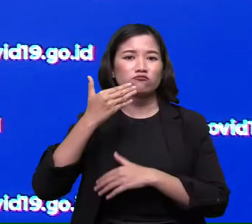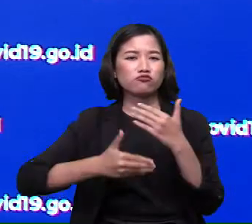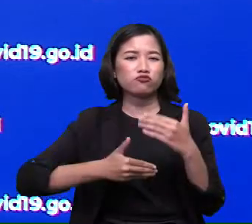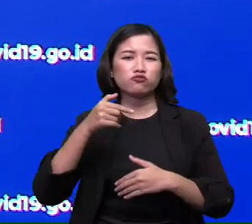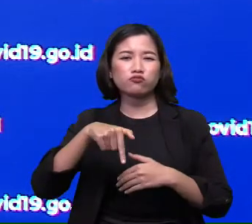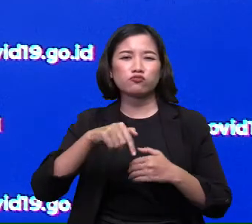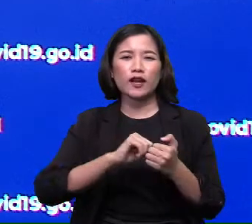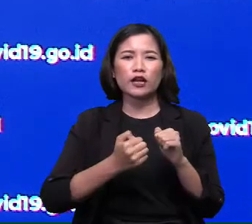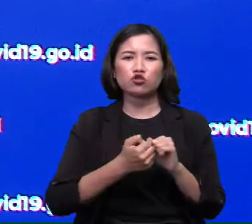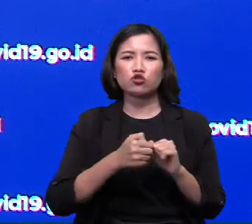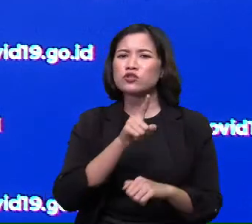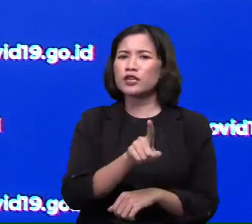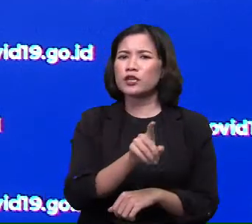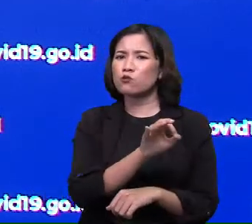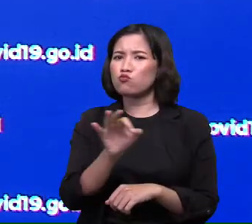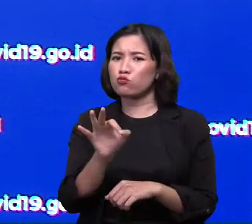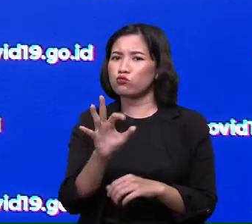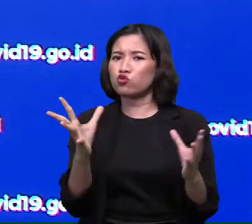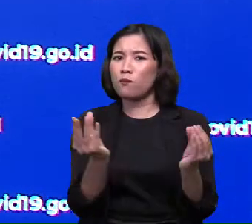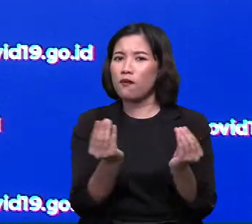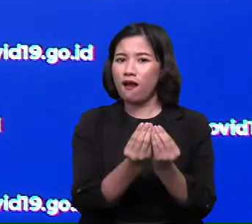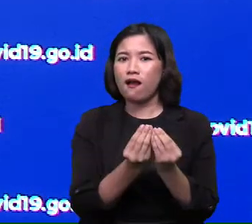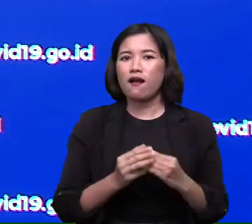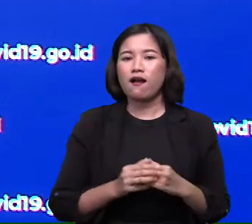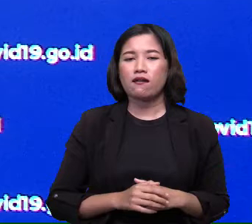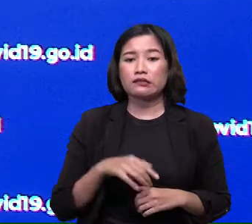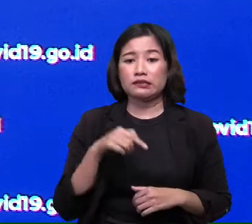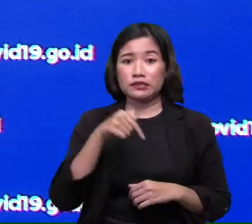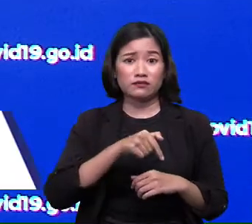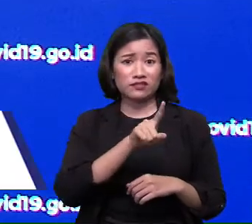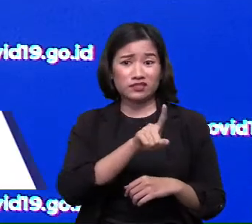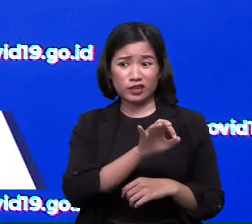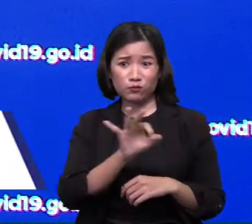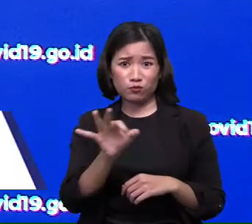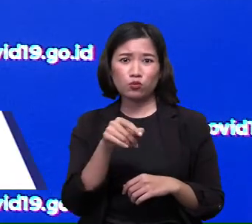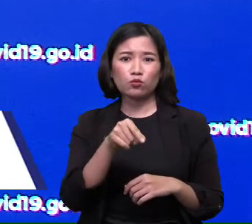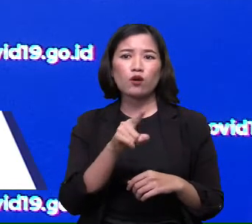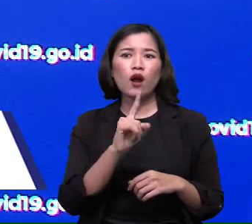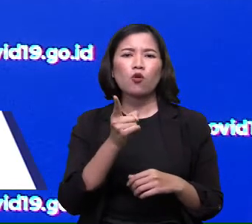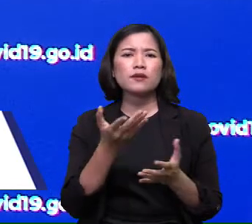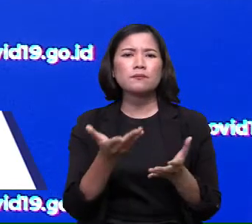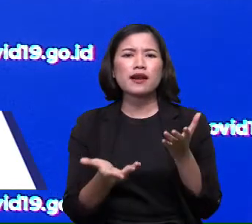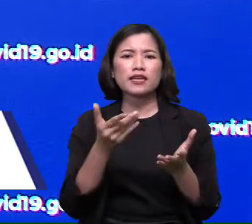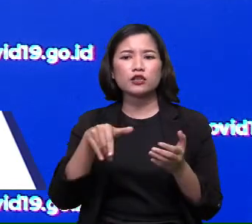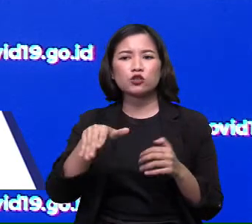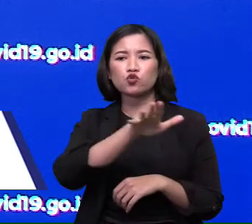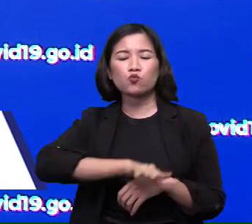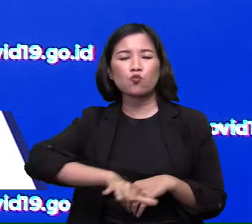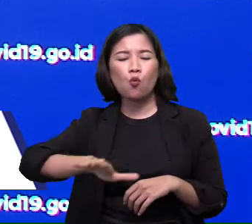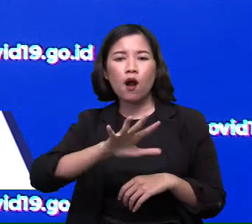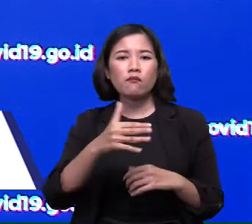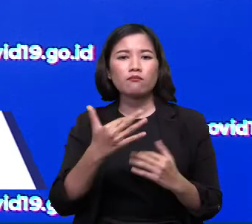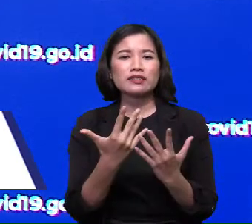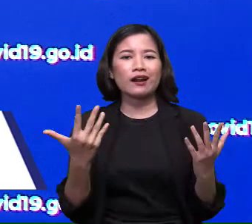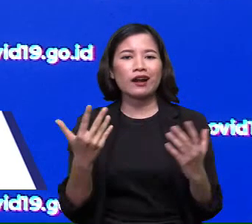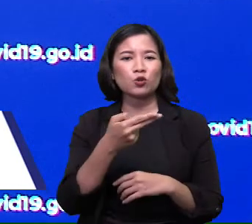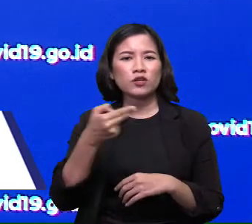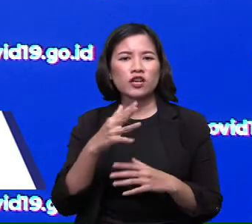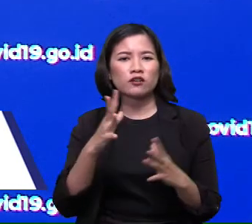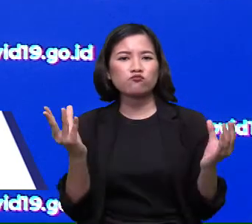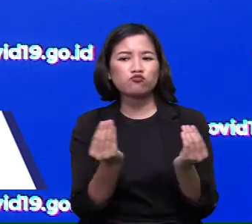di atas angka 1000 meskipun angka ini terbilang tidak tinggi dibandingkan dengan jumlah penduduk indonesia secara keseluruhan